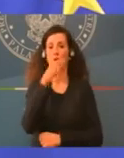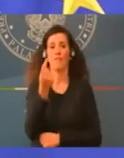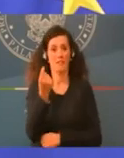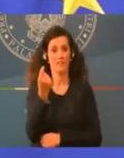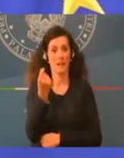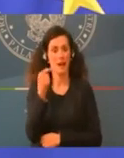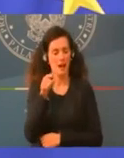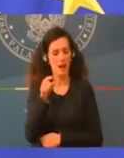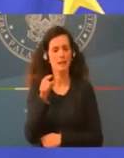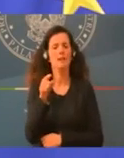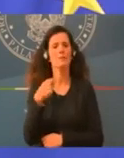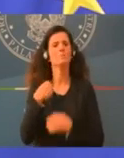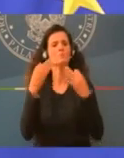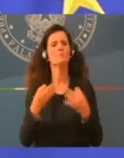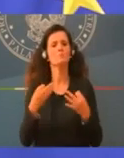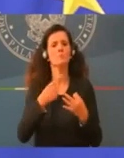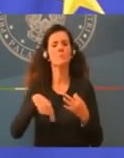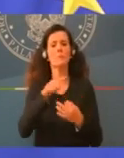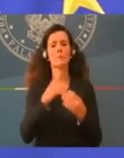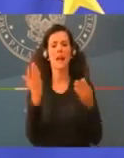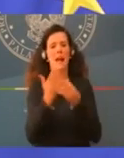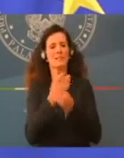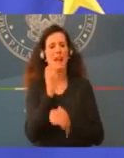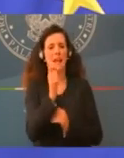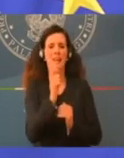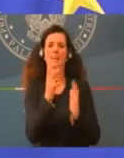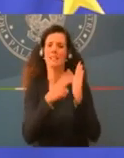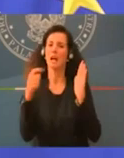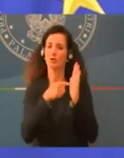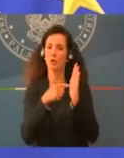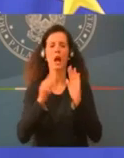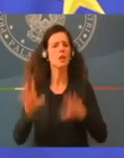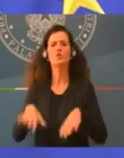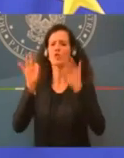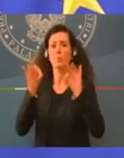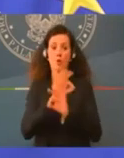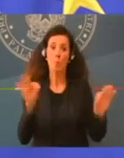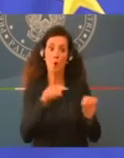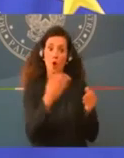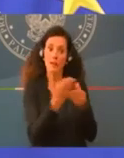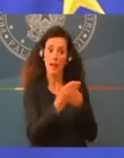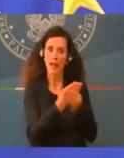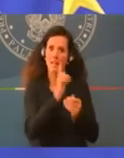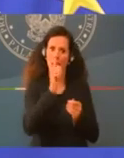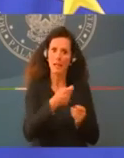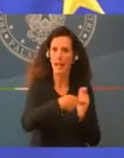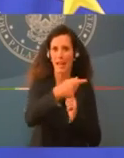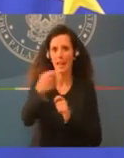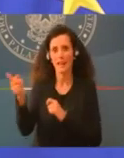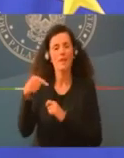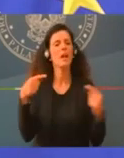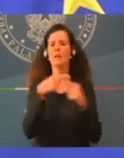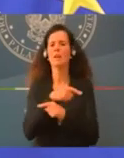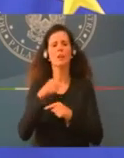partire le abbiamo rinviati al prossimo anno partiranno quindi all'inizio del prossimo anno e blocchiamo anche il